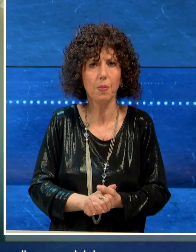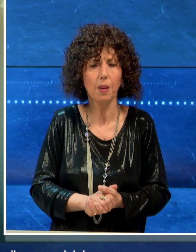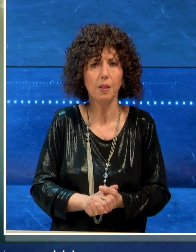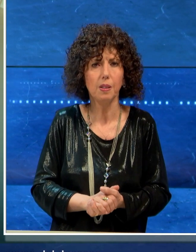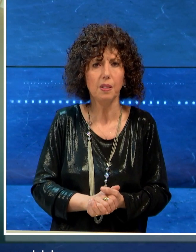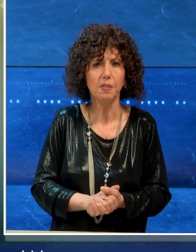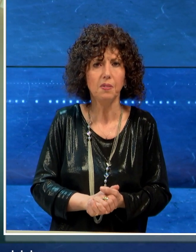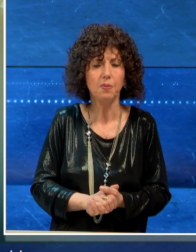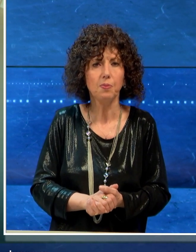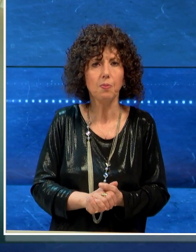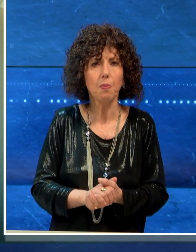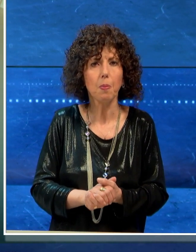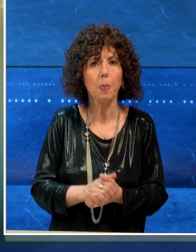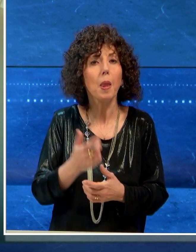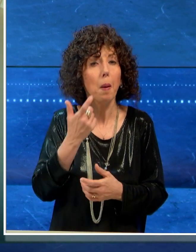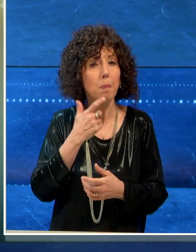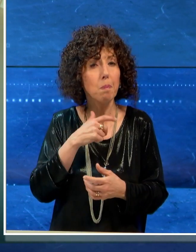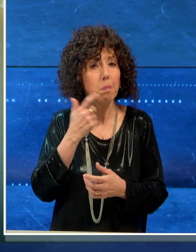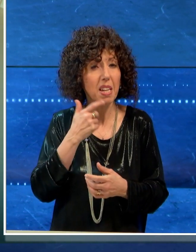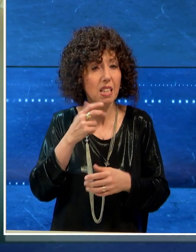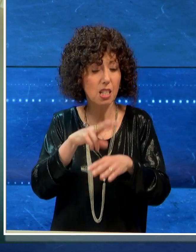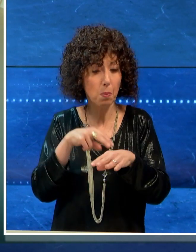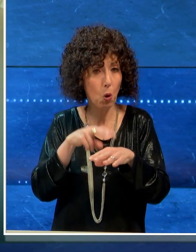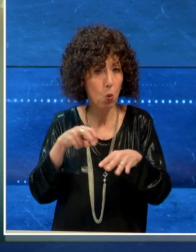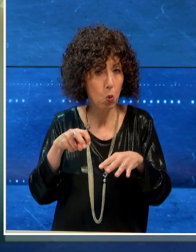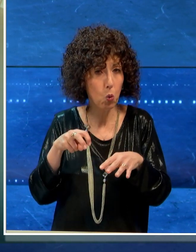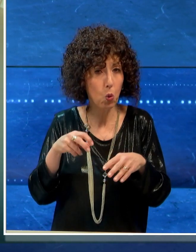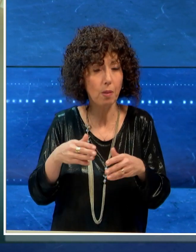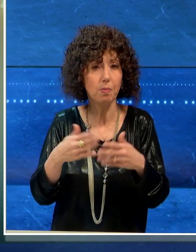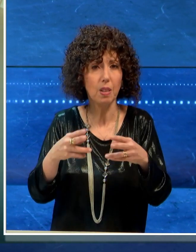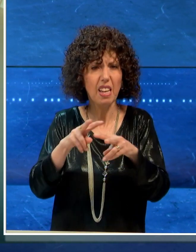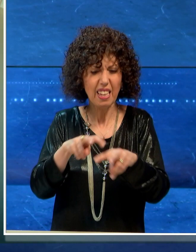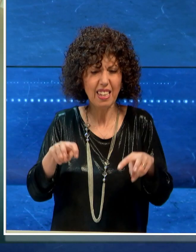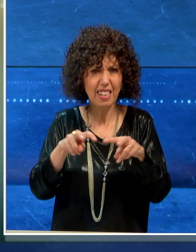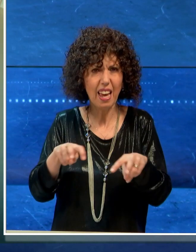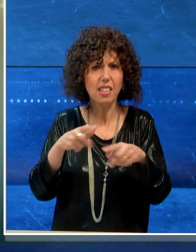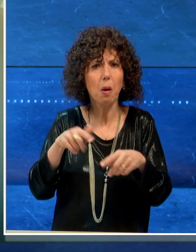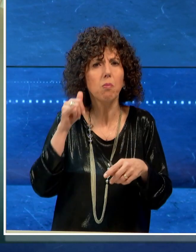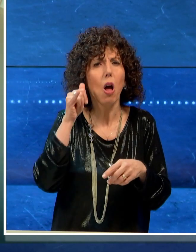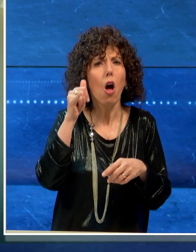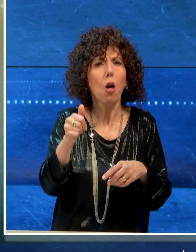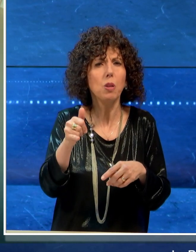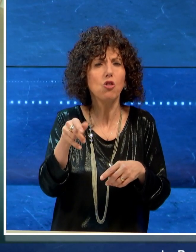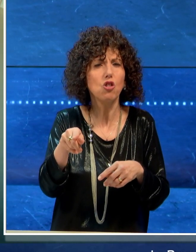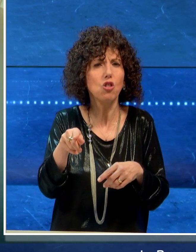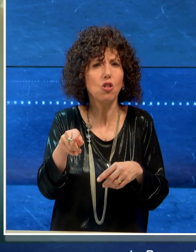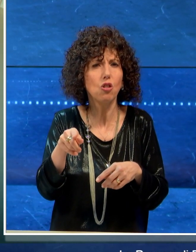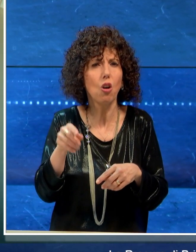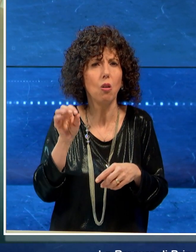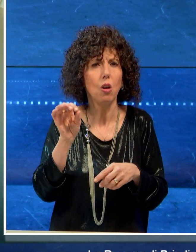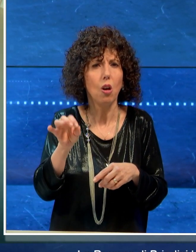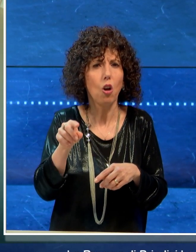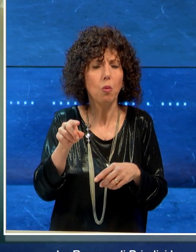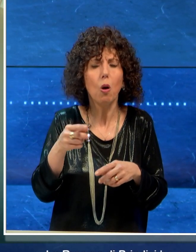decesso la procura di briindisi ha aperto un'inchiesta per omicidio colposo al momento